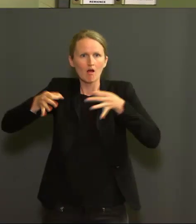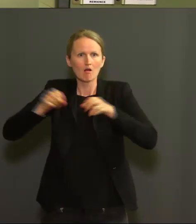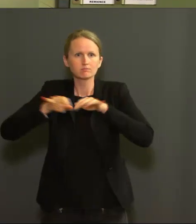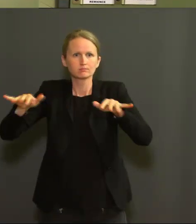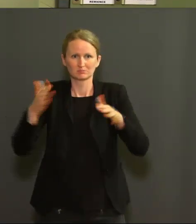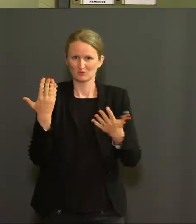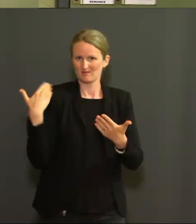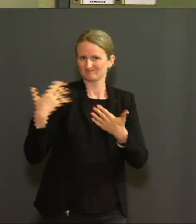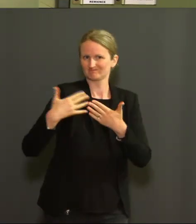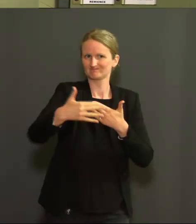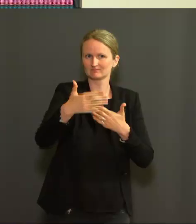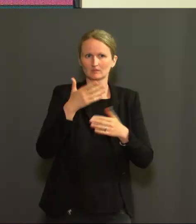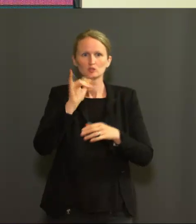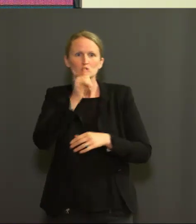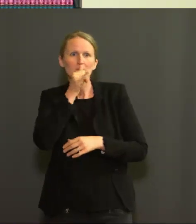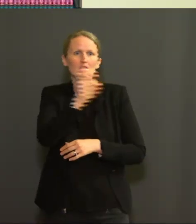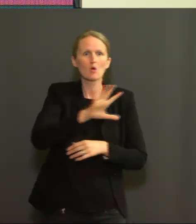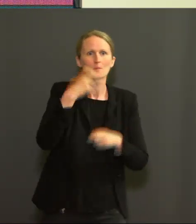respectés?